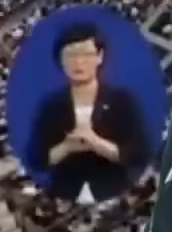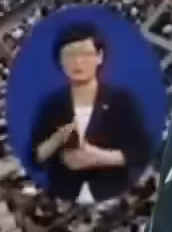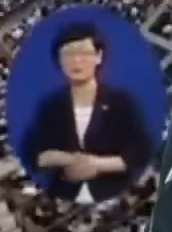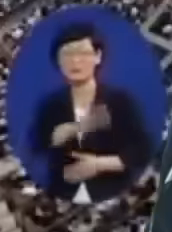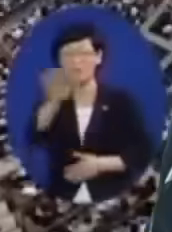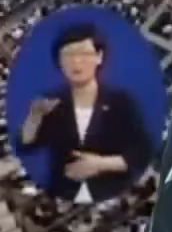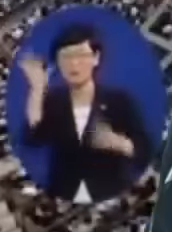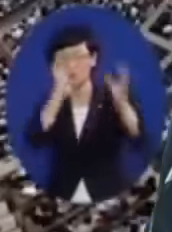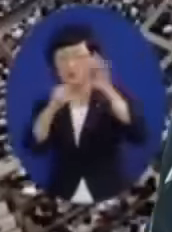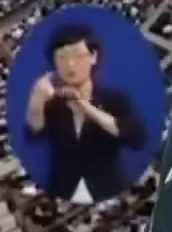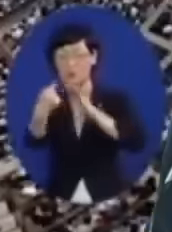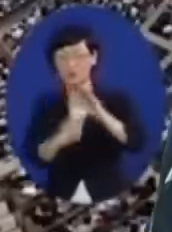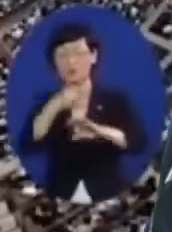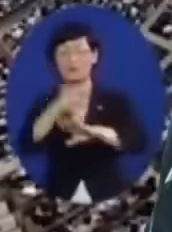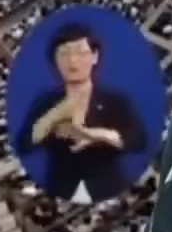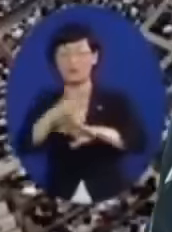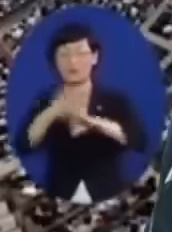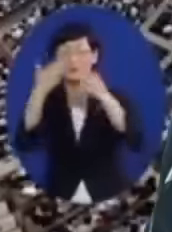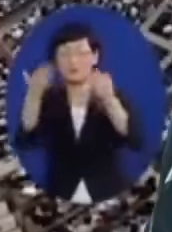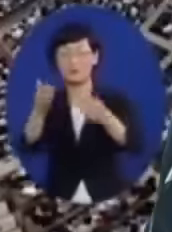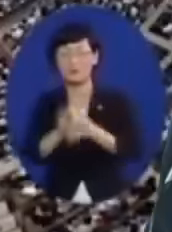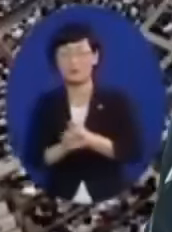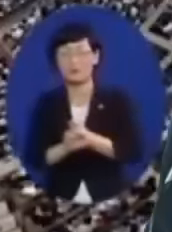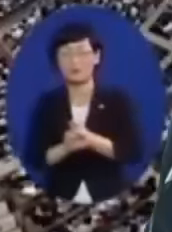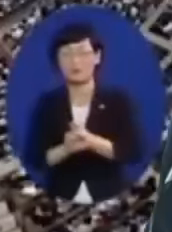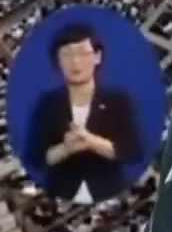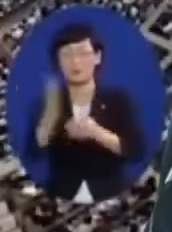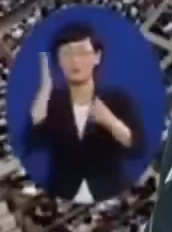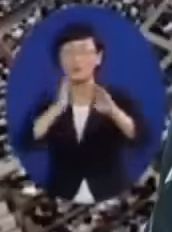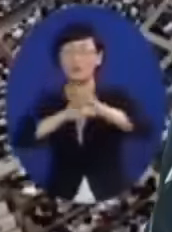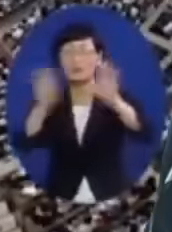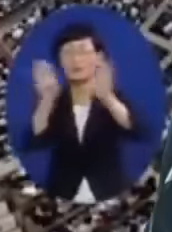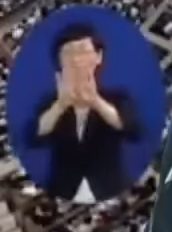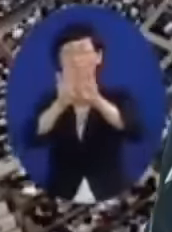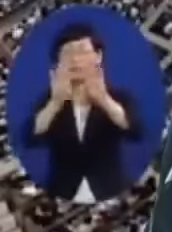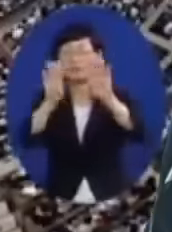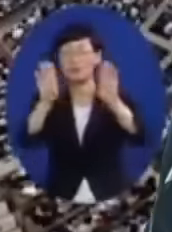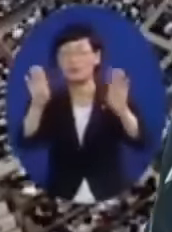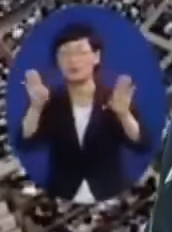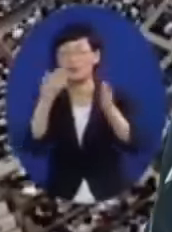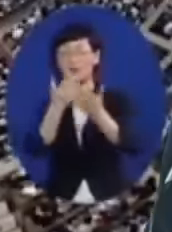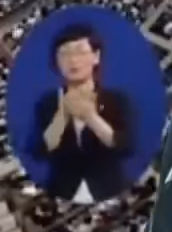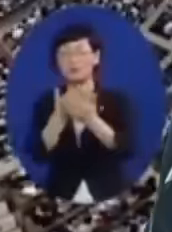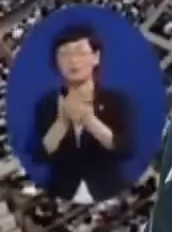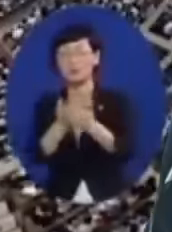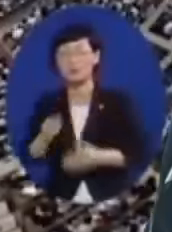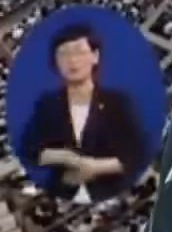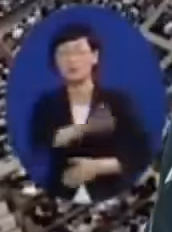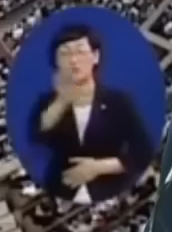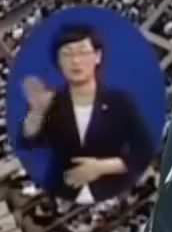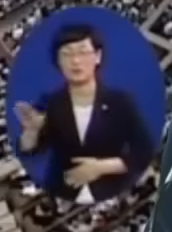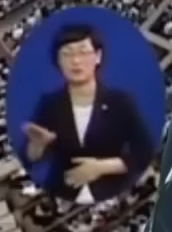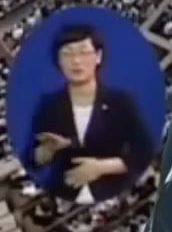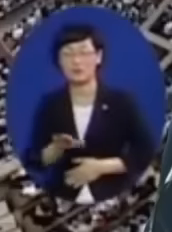우리를 찾아와 주심을 감사합니다. 하늘 문을 여시고 우리를